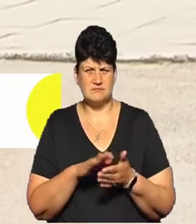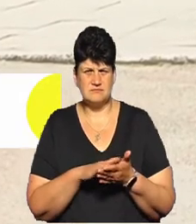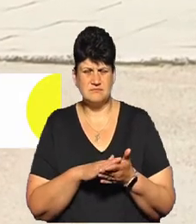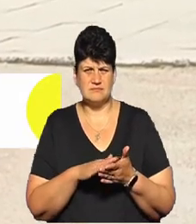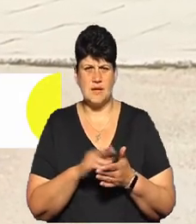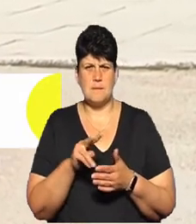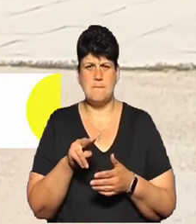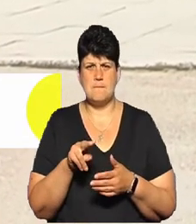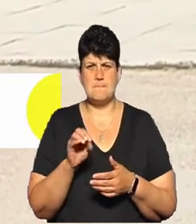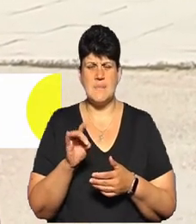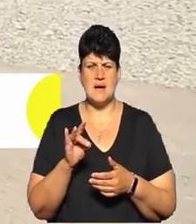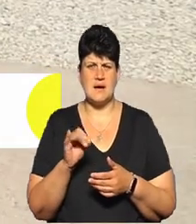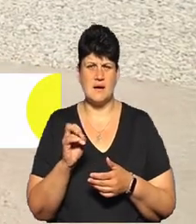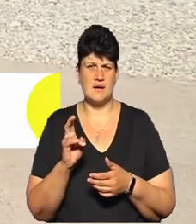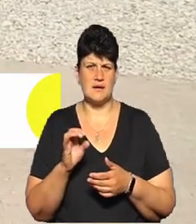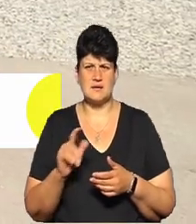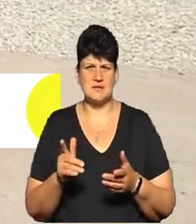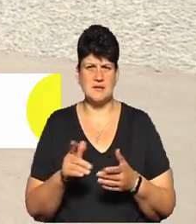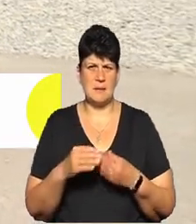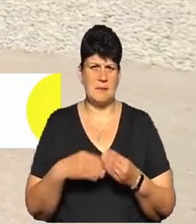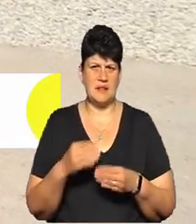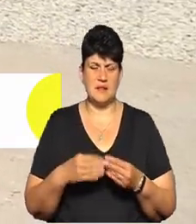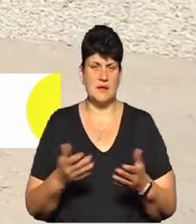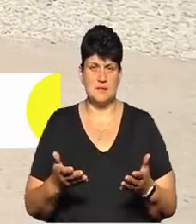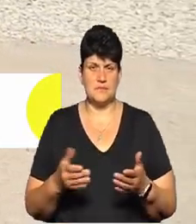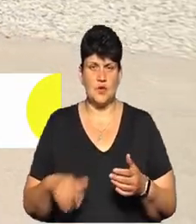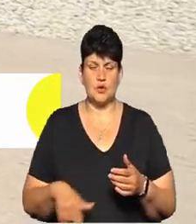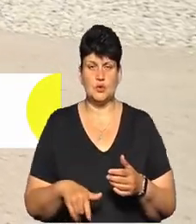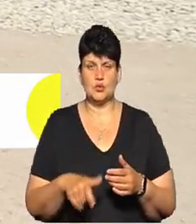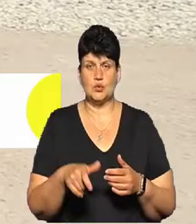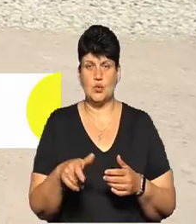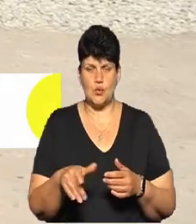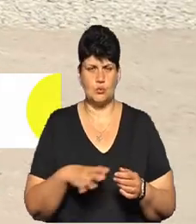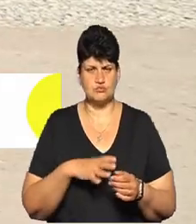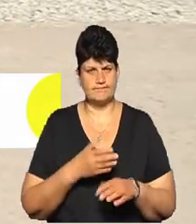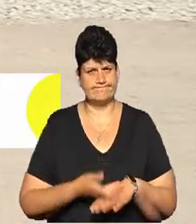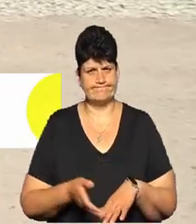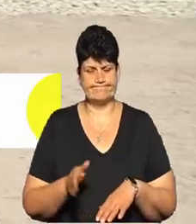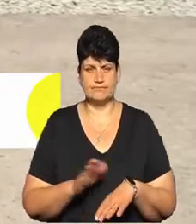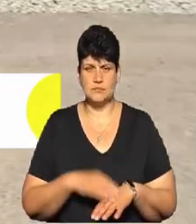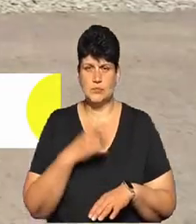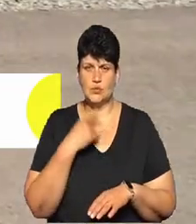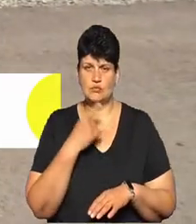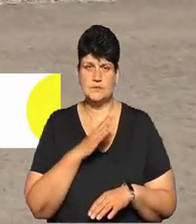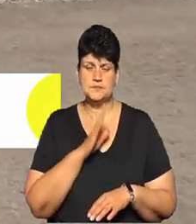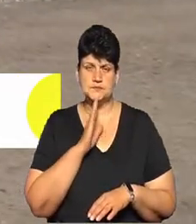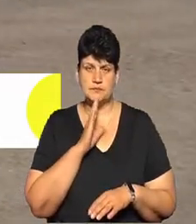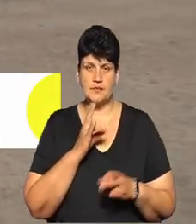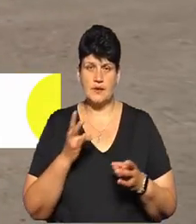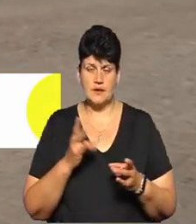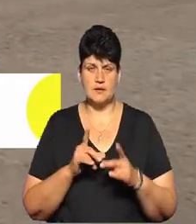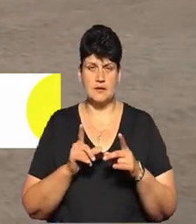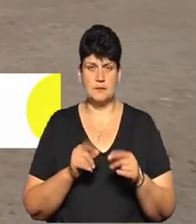и бинты. Дорога з окупованого міста була нелегкою, розповідає Тетяна. Довелося подолати більше